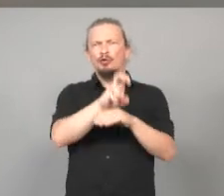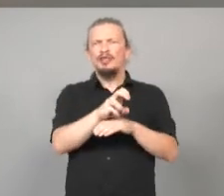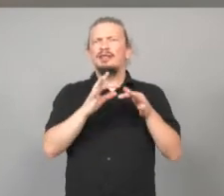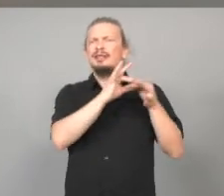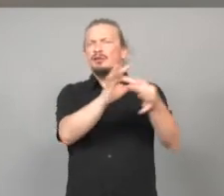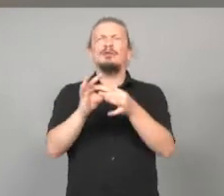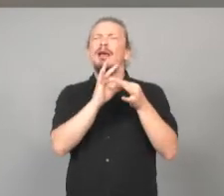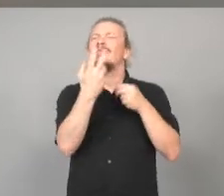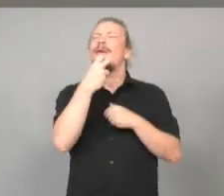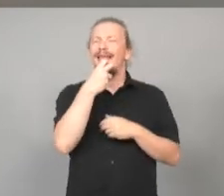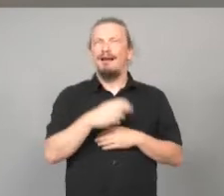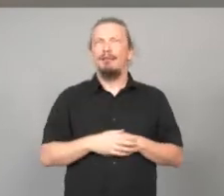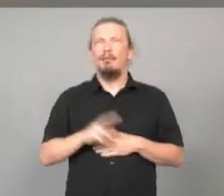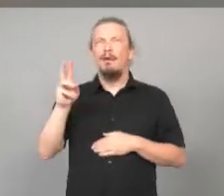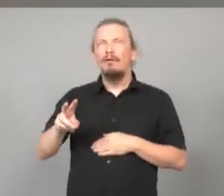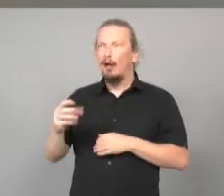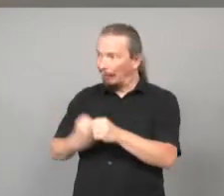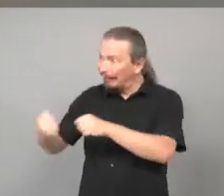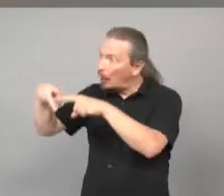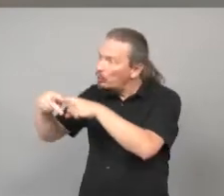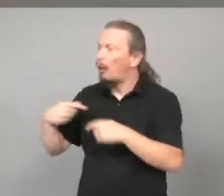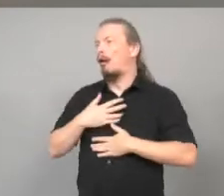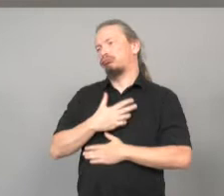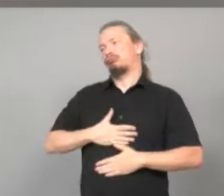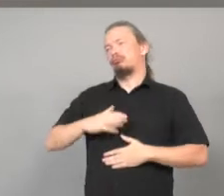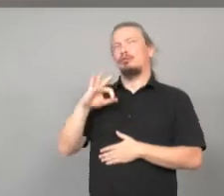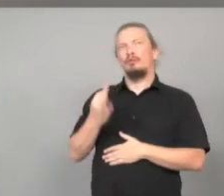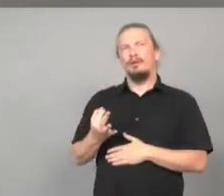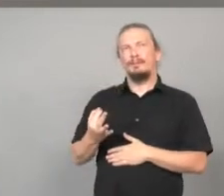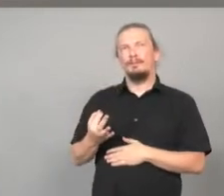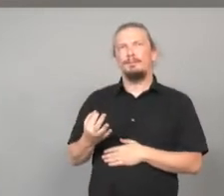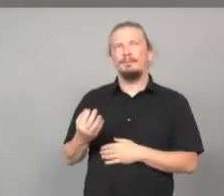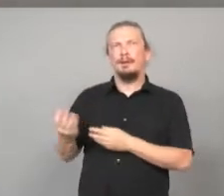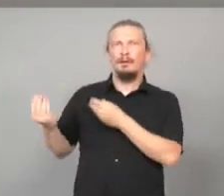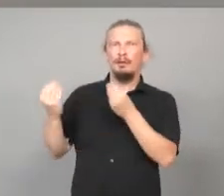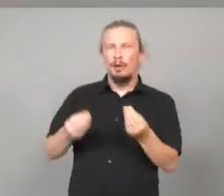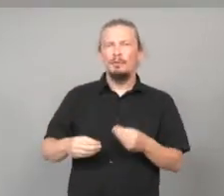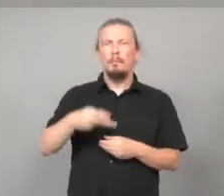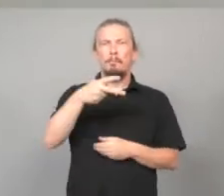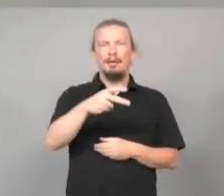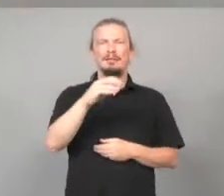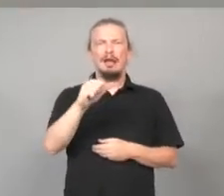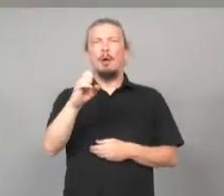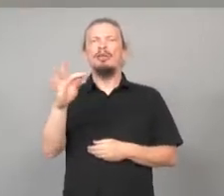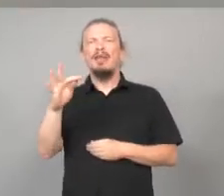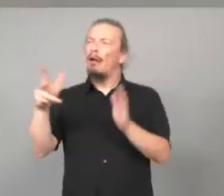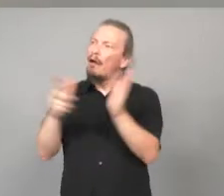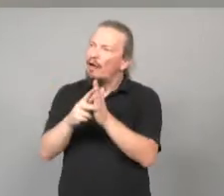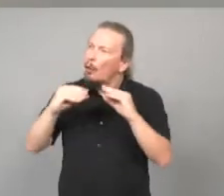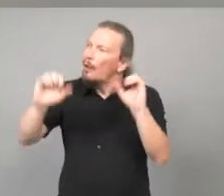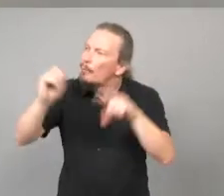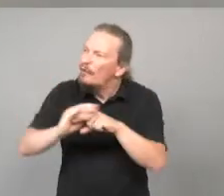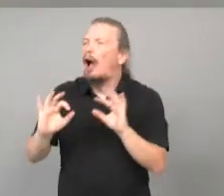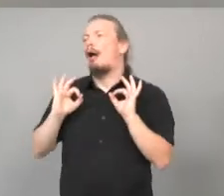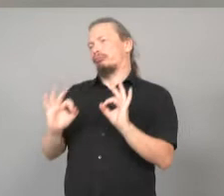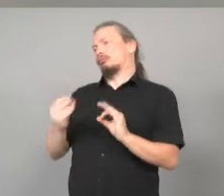félicite de la création de cet outil destiné à renforcer l'application du PCAET que nous avons voté. Dans la